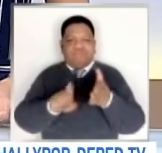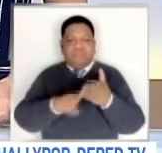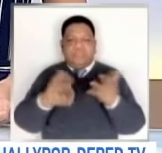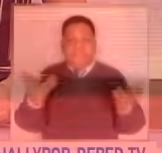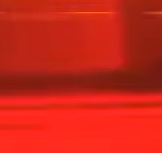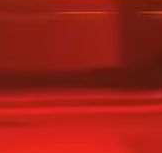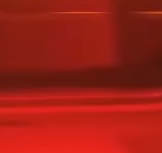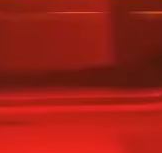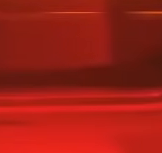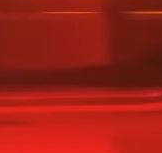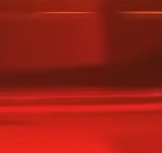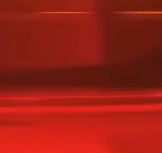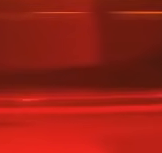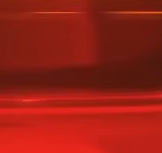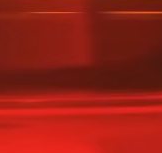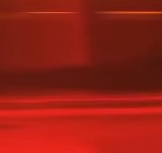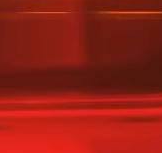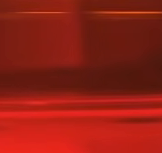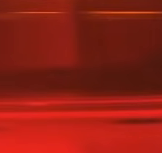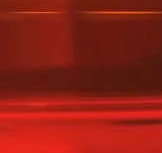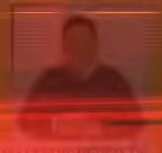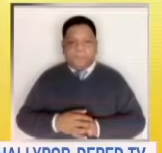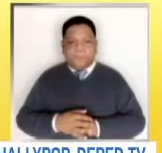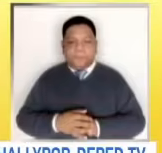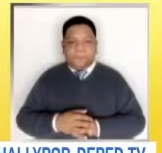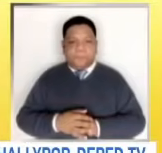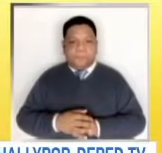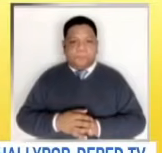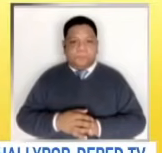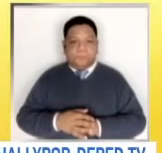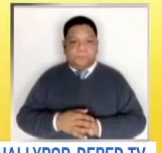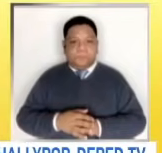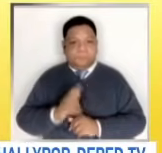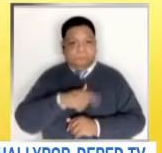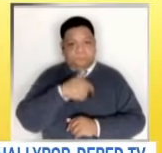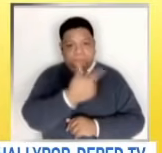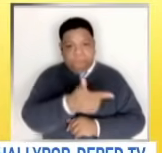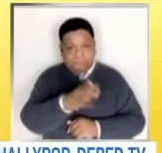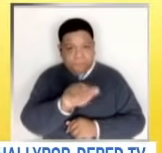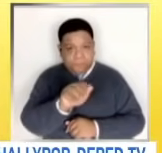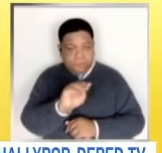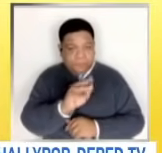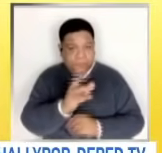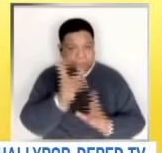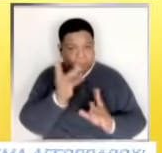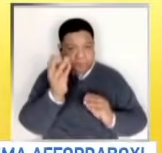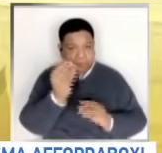Pasig, ngayon ang balita si Bam Alegre. Bam, good morning!